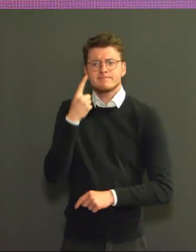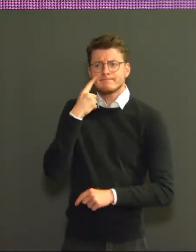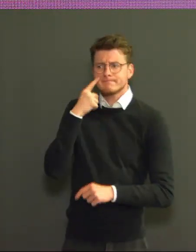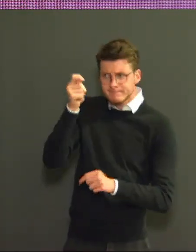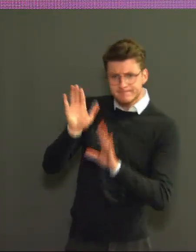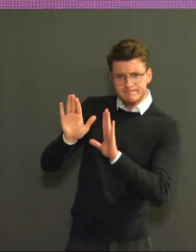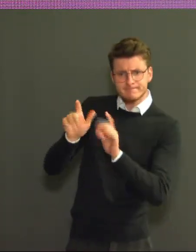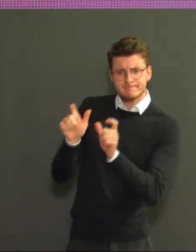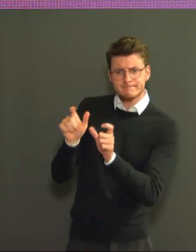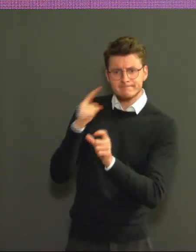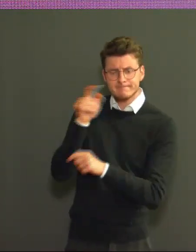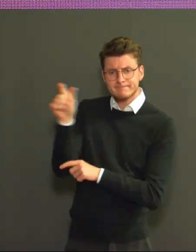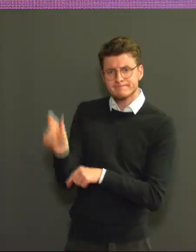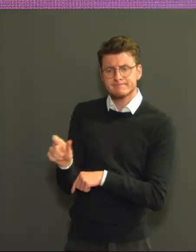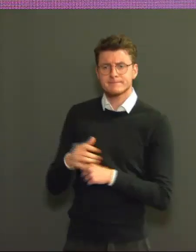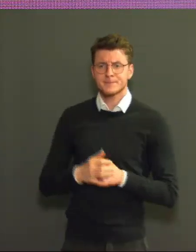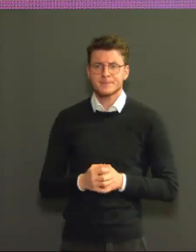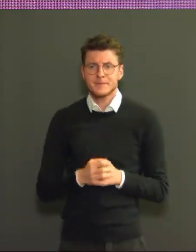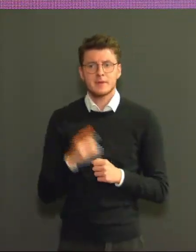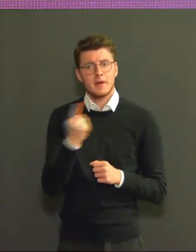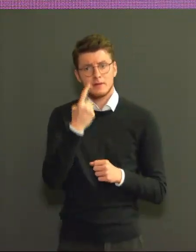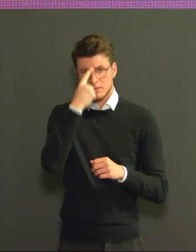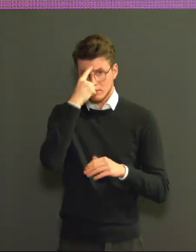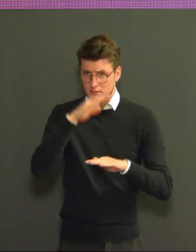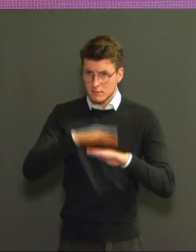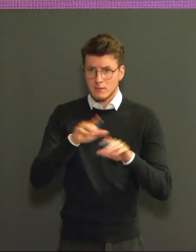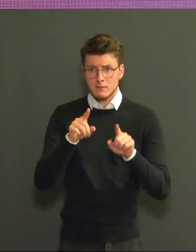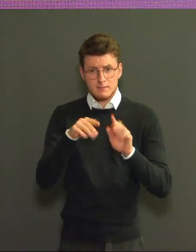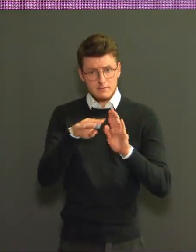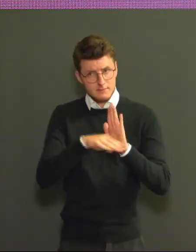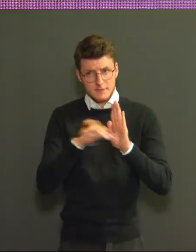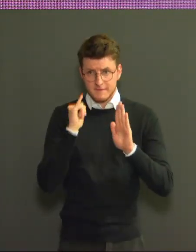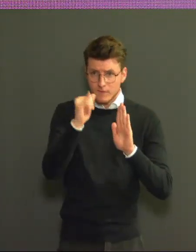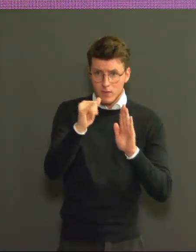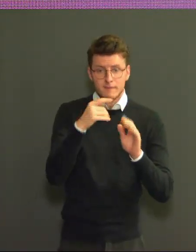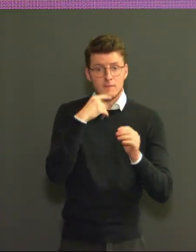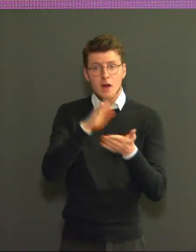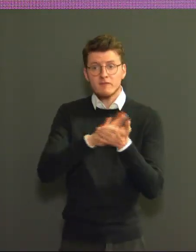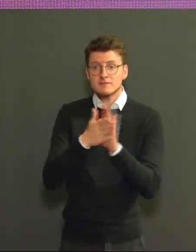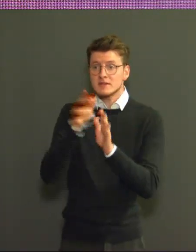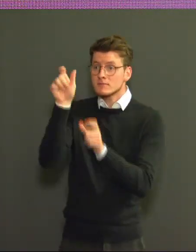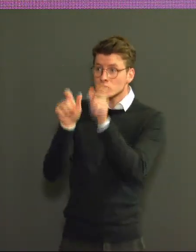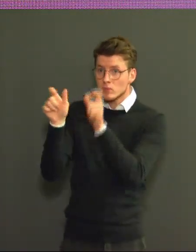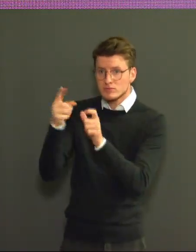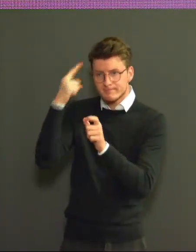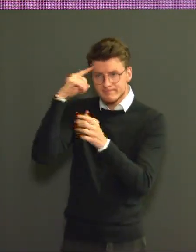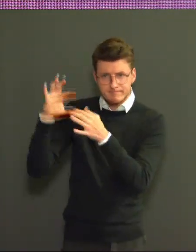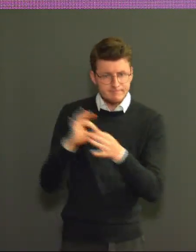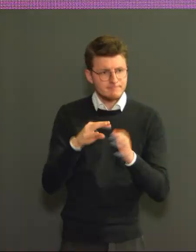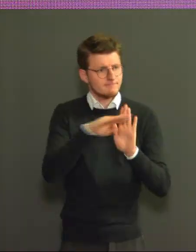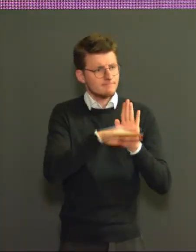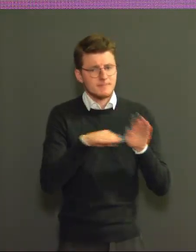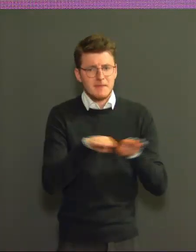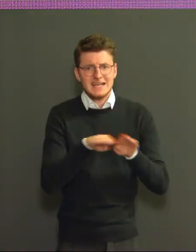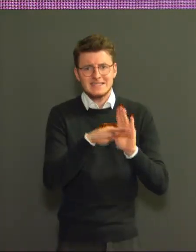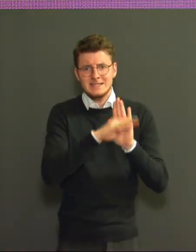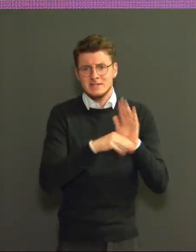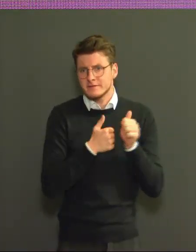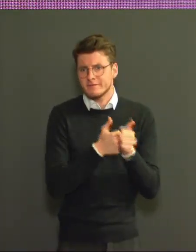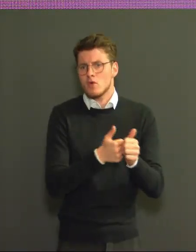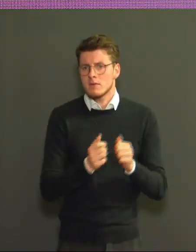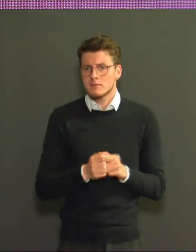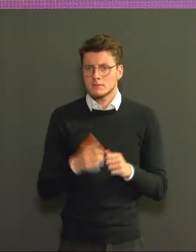Blijf daarom denken aan de basisregels als u met anderen afspreekt. In het bijzonder wanneer nog niet iedereen beschermd